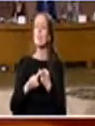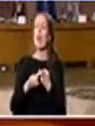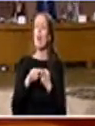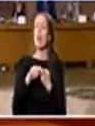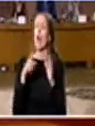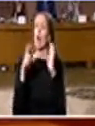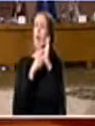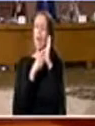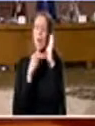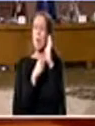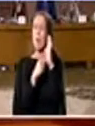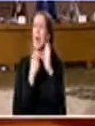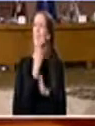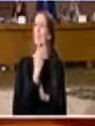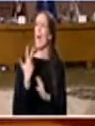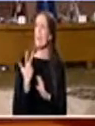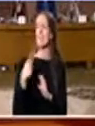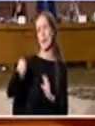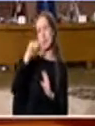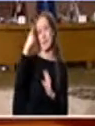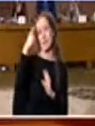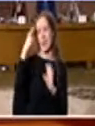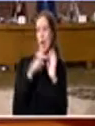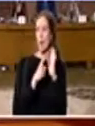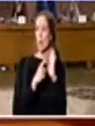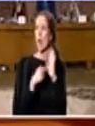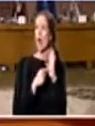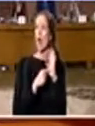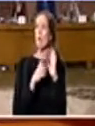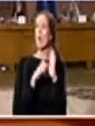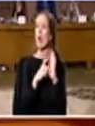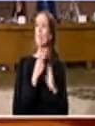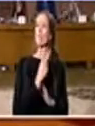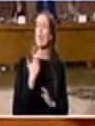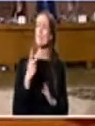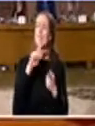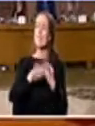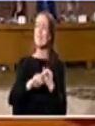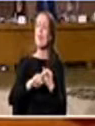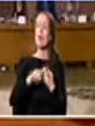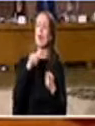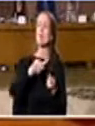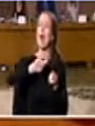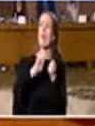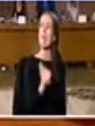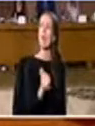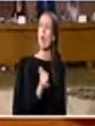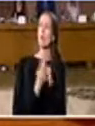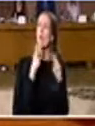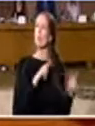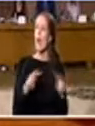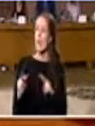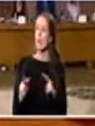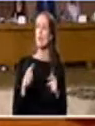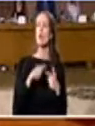poglavlje 23, koje se odnosi na reformu pravosuđa, na